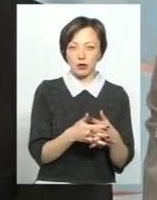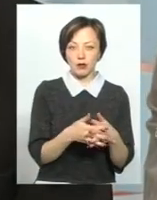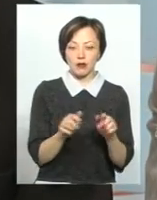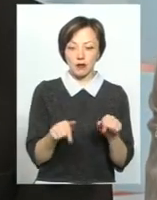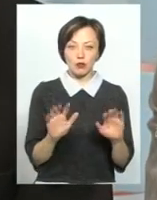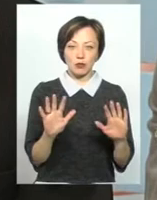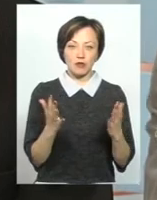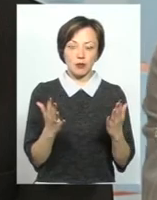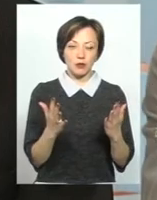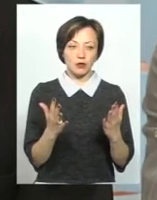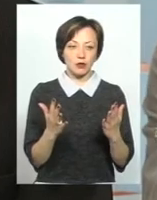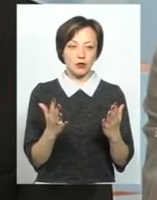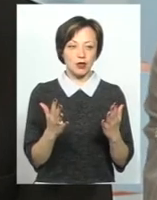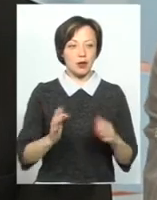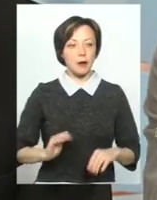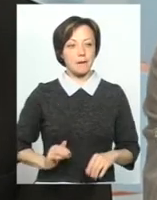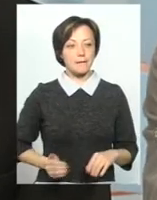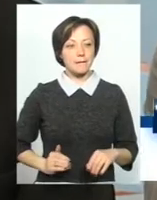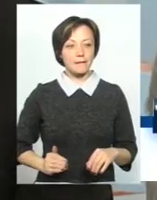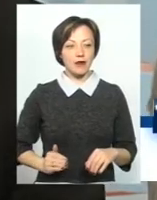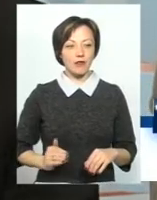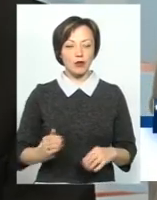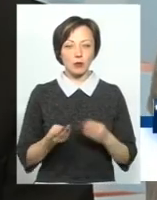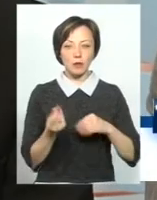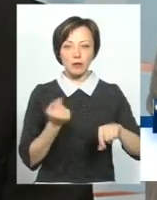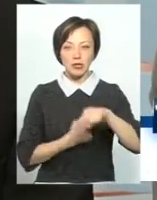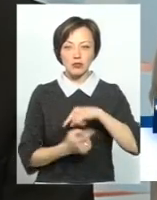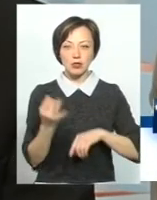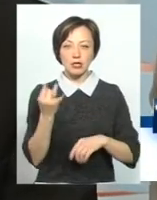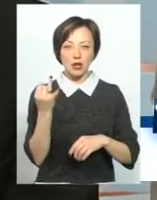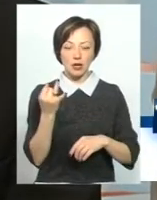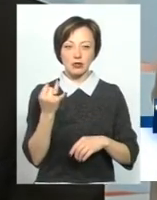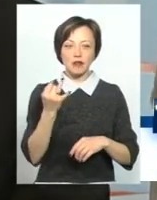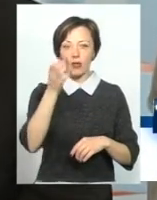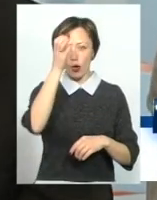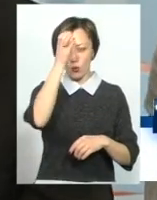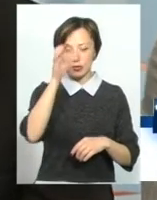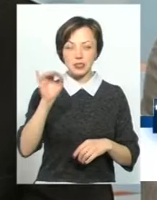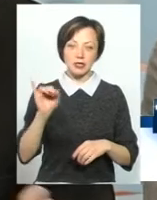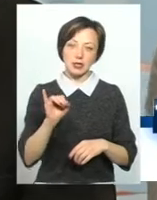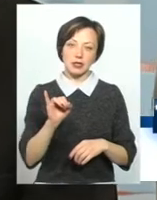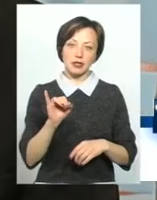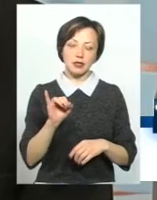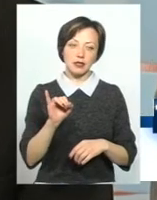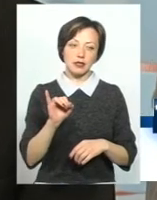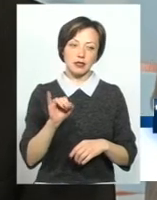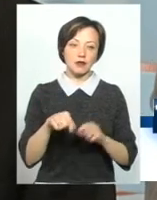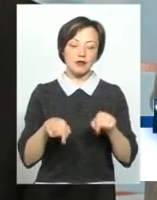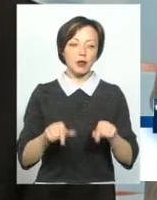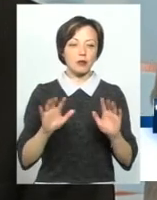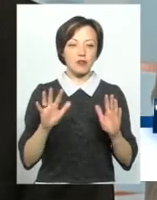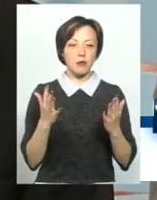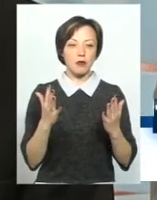даному прикладі приватного бізнесу інтересу у науці. І ну, в даному випадку